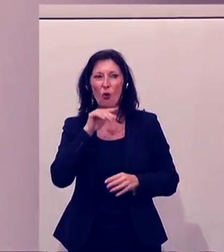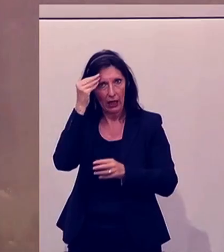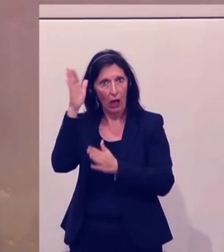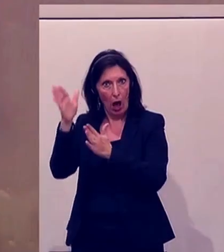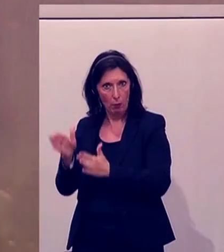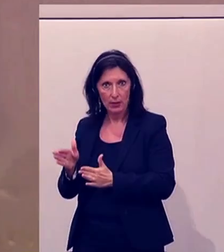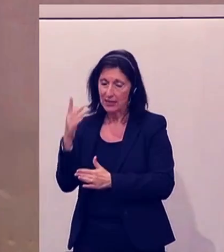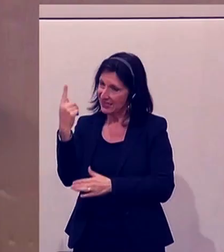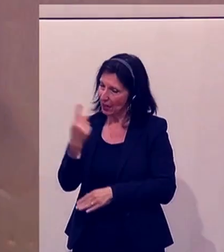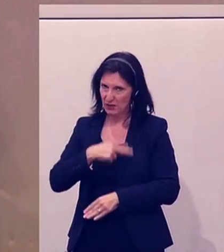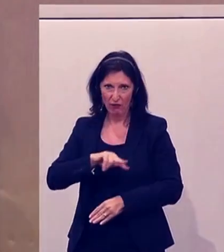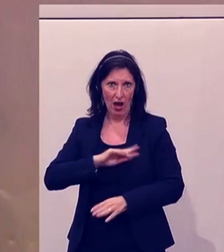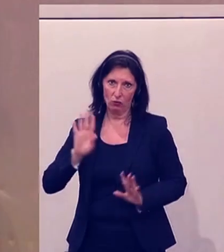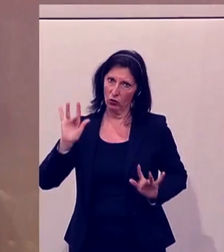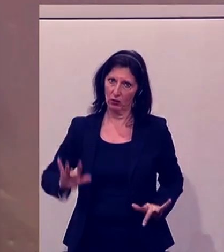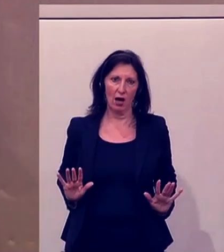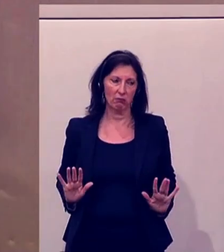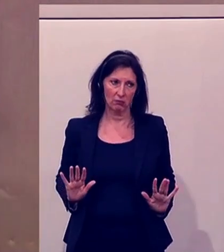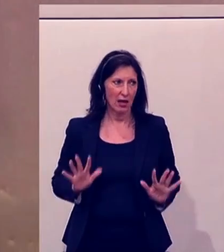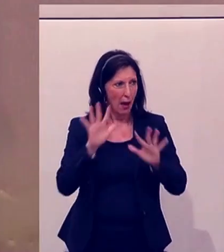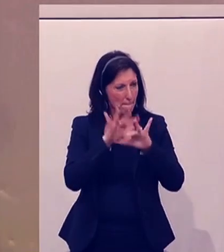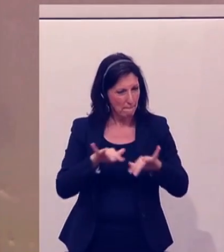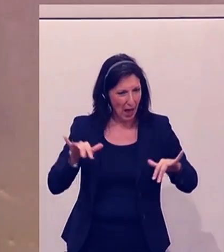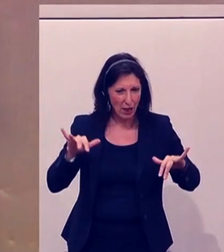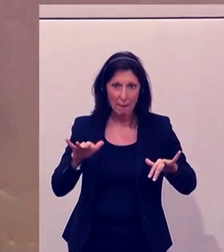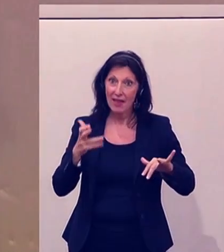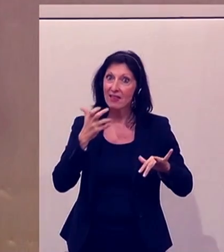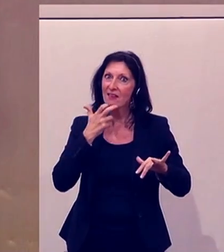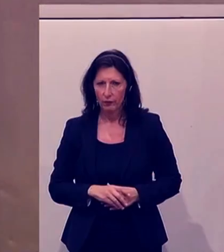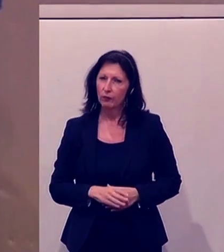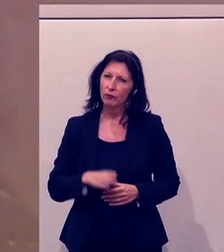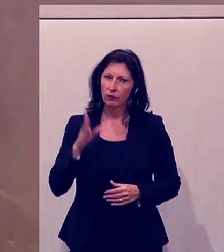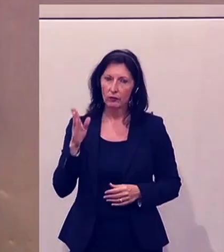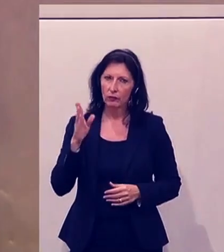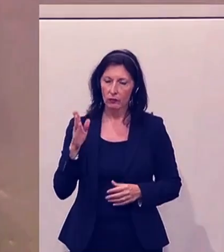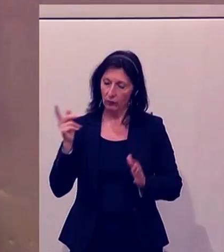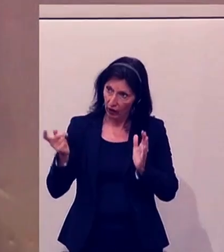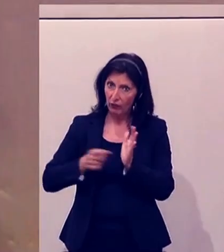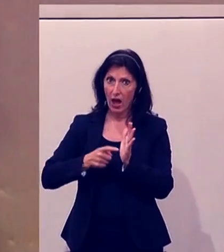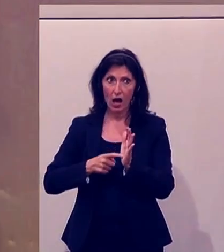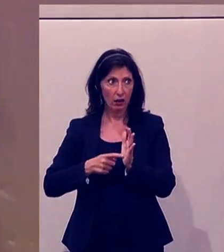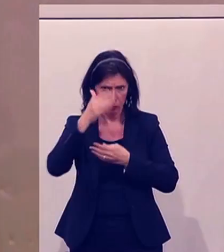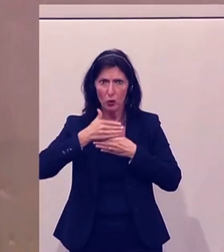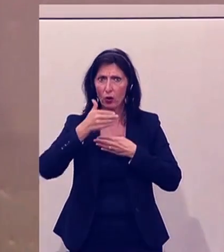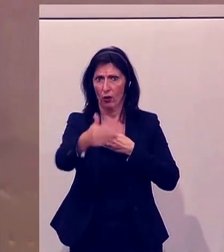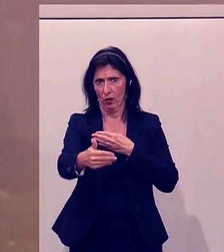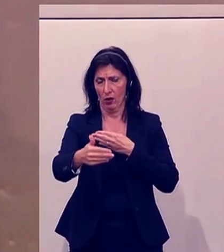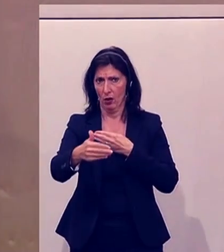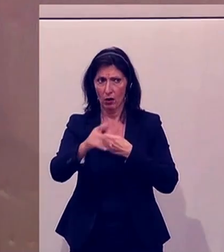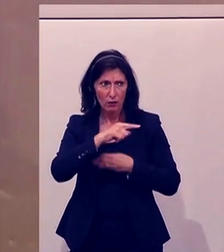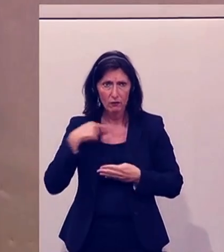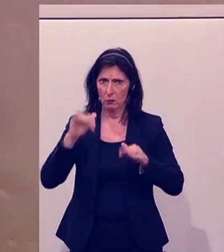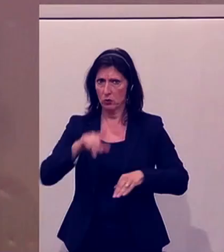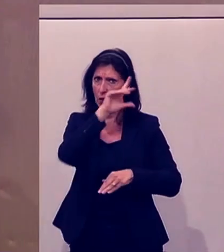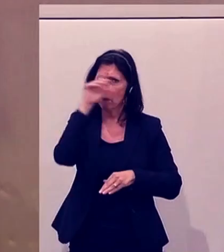relevant. Da will ich Ihnen als Parlament ein enges Korsett geben. Es ist eine Aufforderung. Tun wir das jetzt. Das ist das, was wir